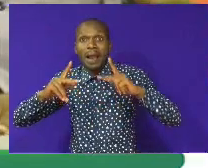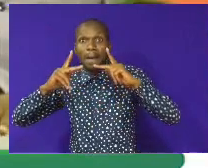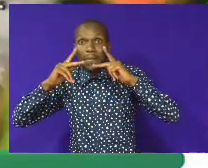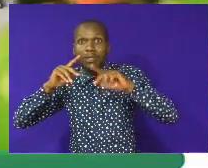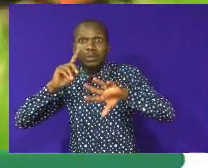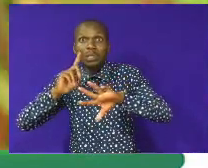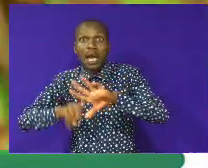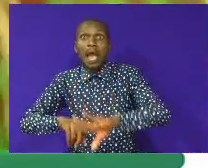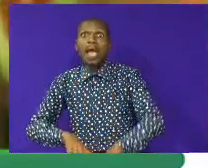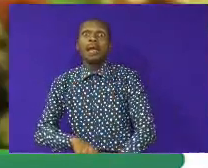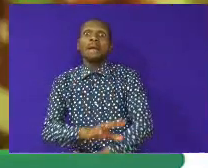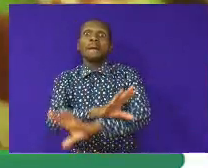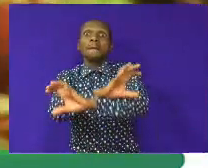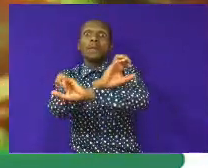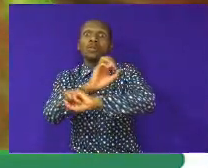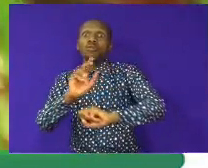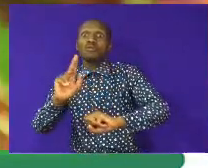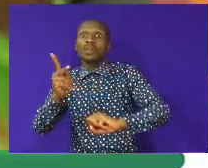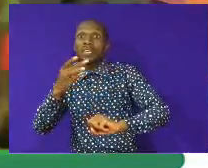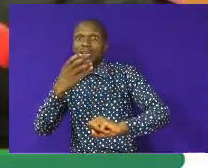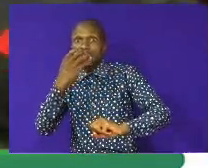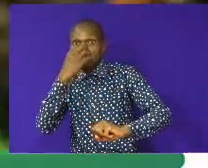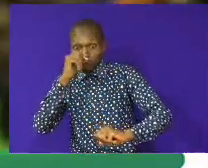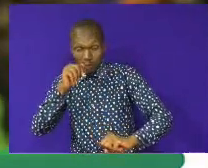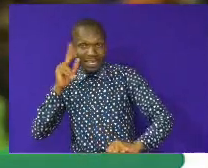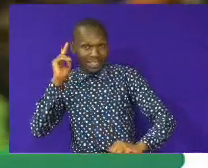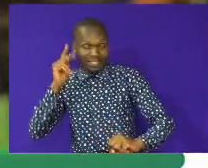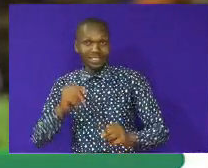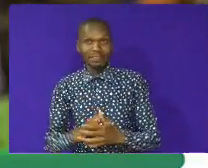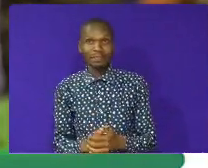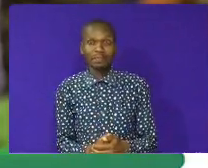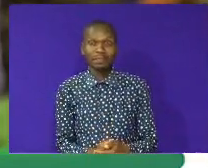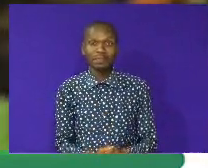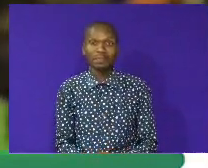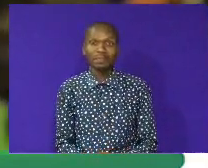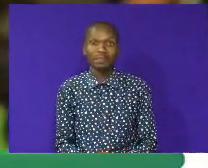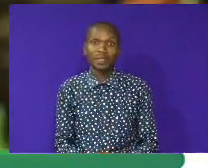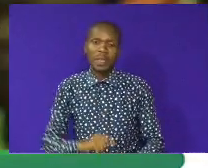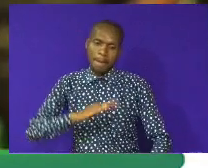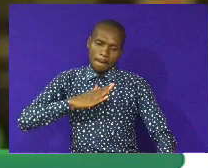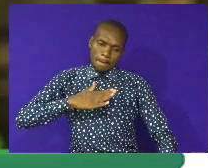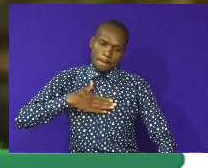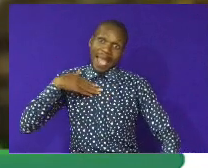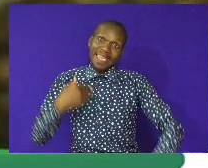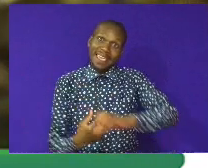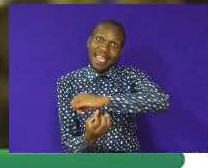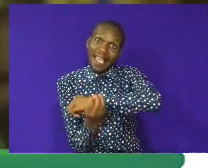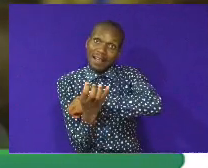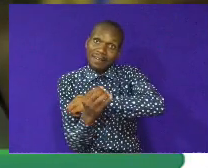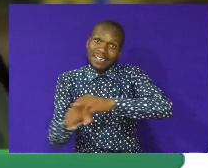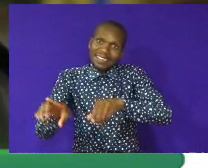omorai wense araikirane imeye county ya Kisii. Na hiyo basi kwa upande wetu wa makanisa